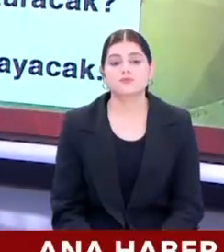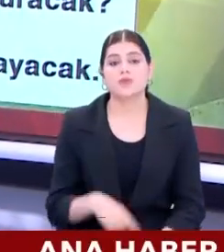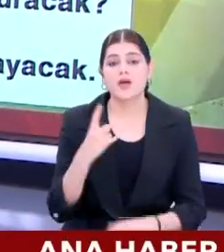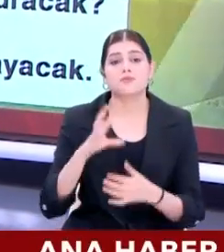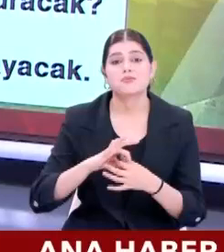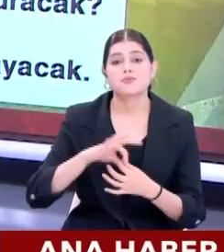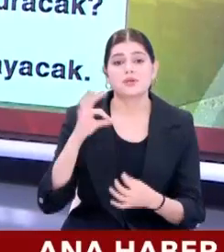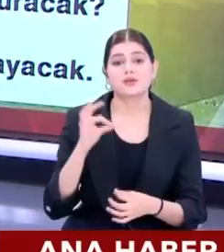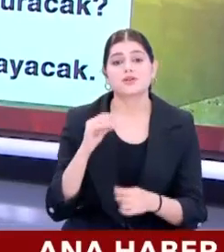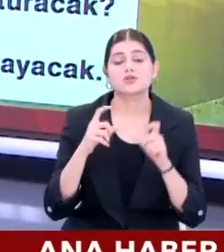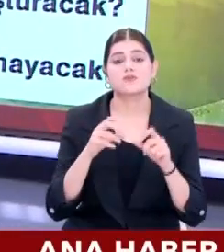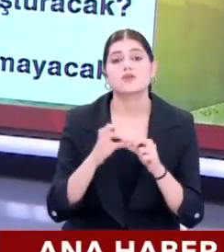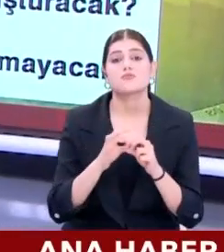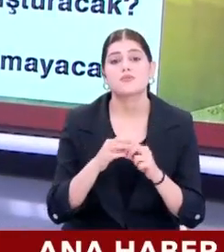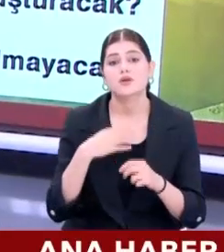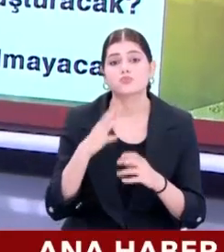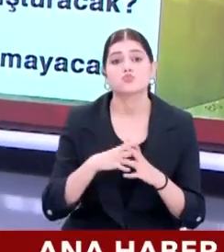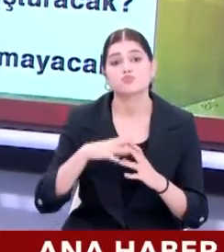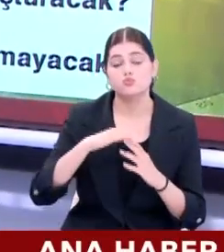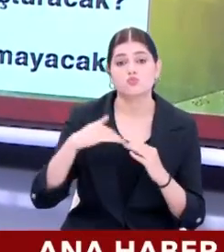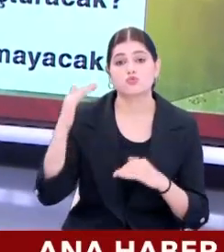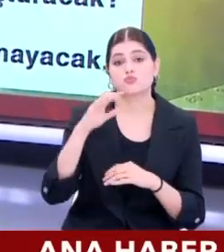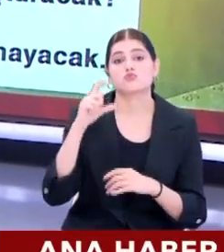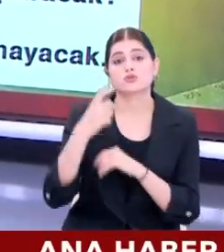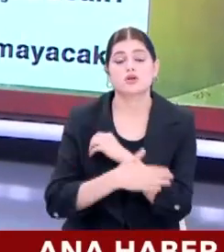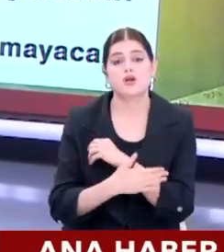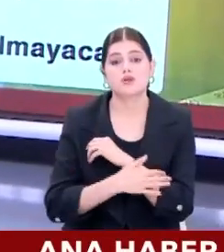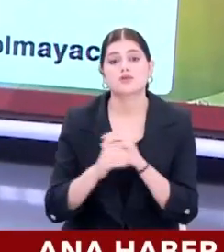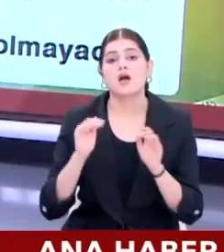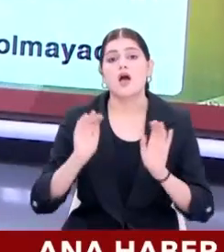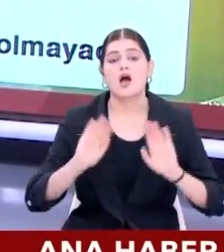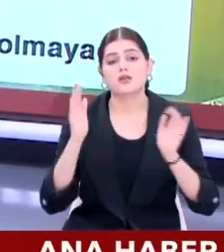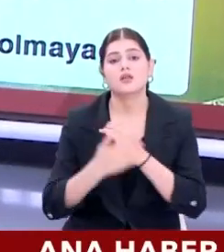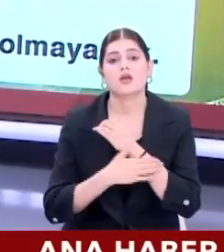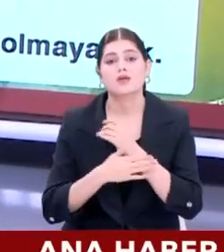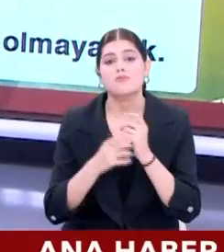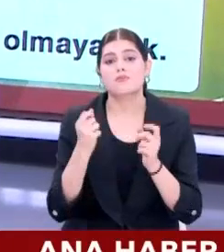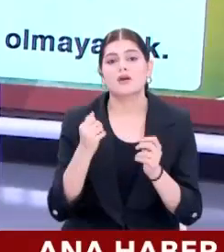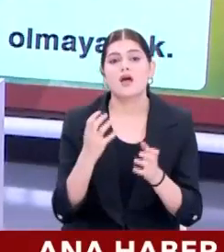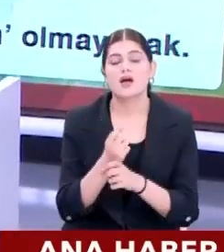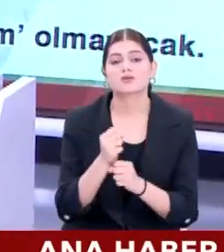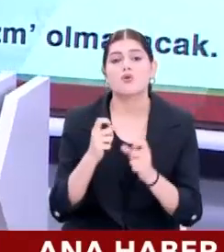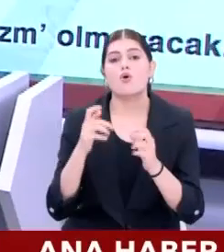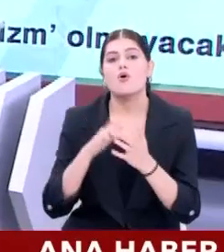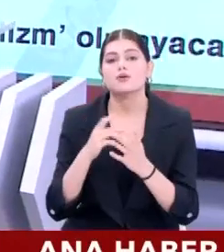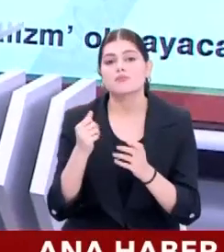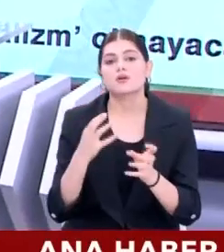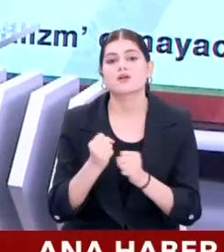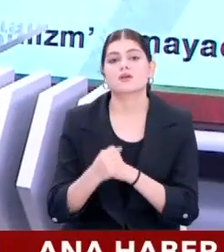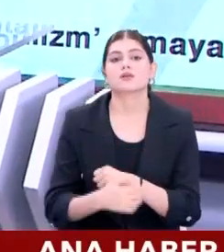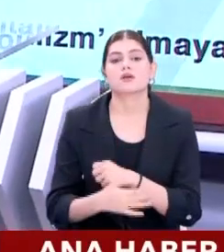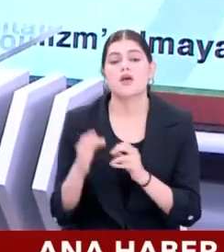misal Cevdet Bey büyüğümüz Cumhurbaşkanı yardımcısı halkın adamı her zaman Dar gelirli orta gelirli yine bir